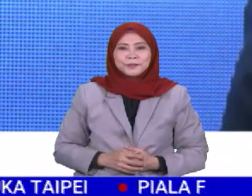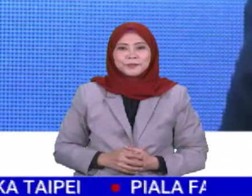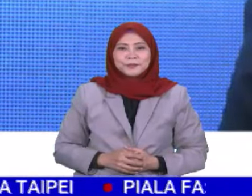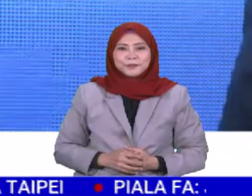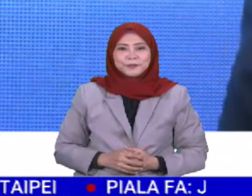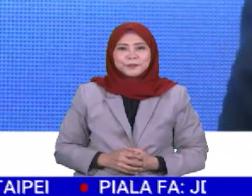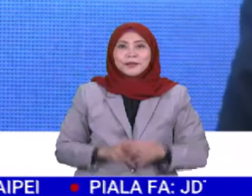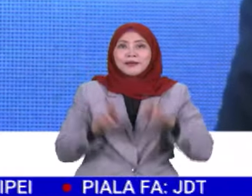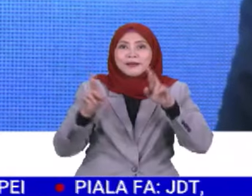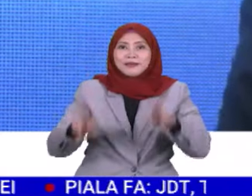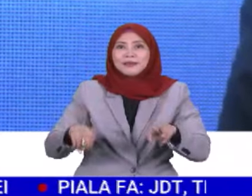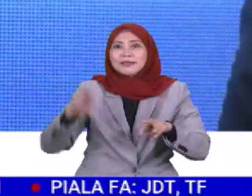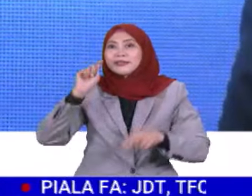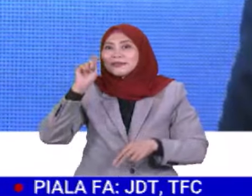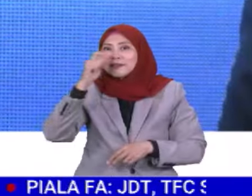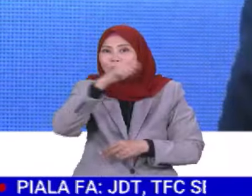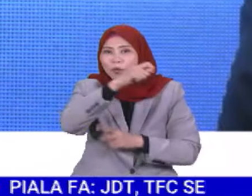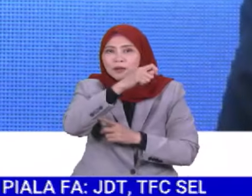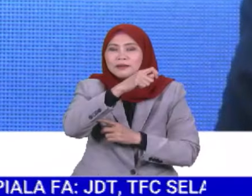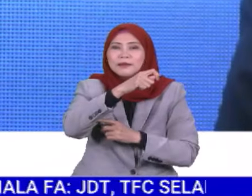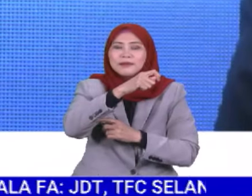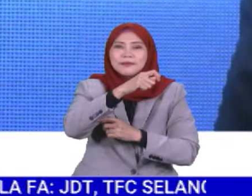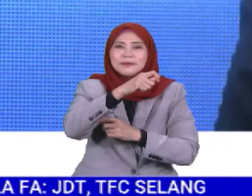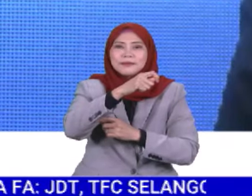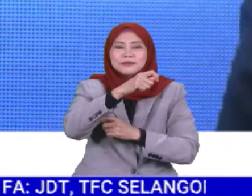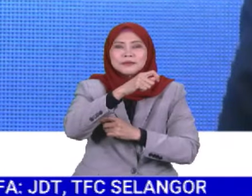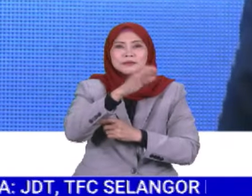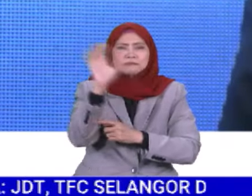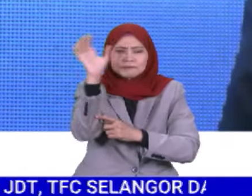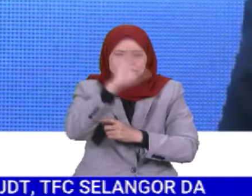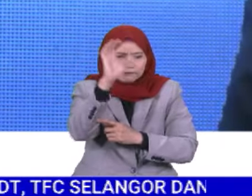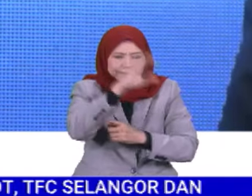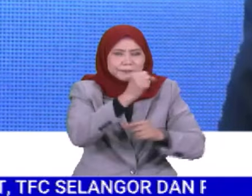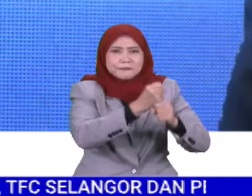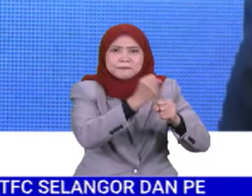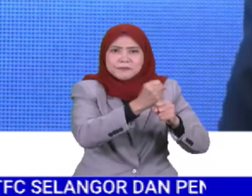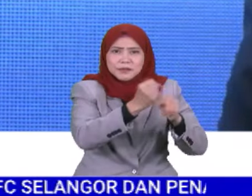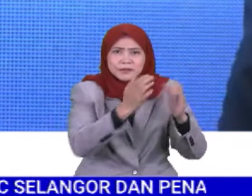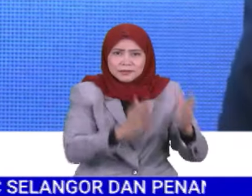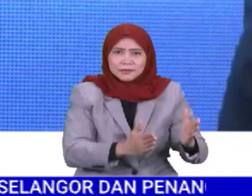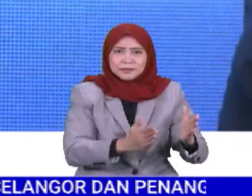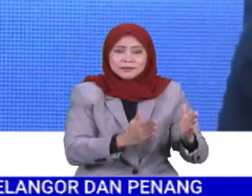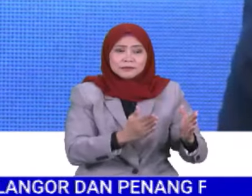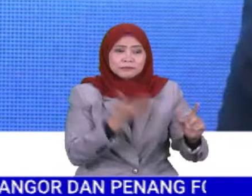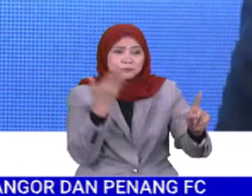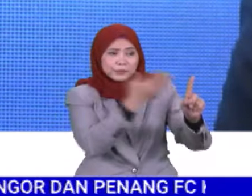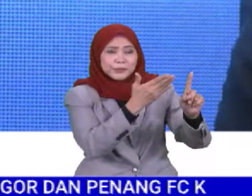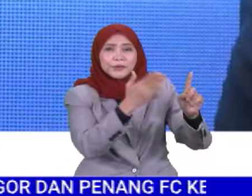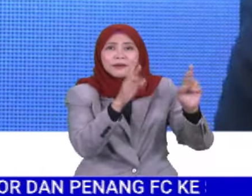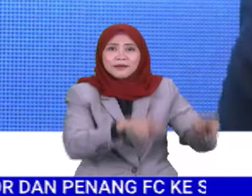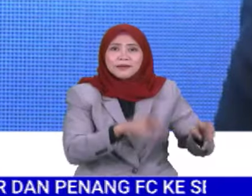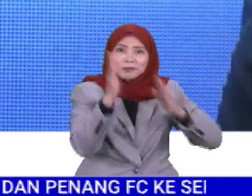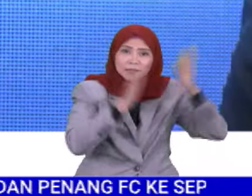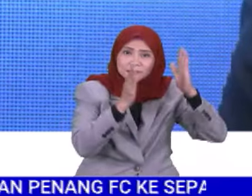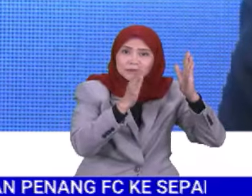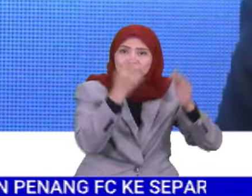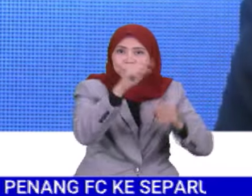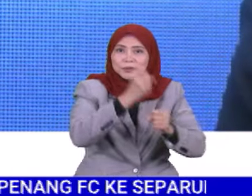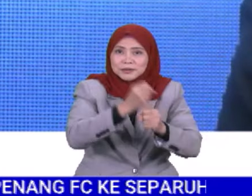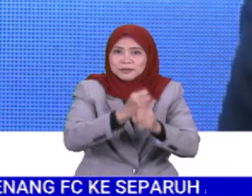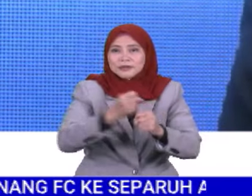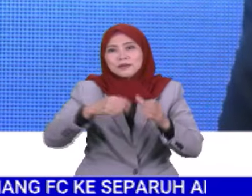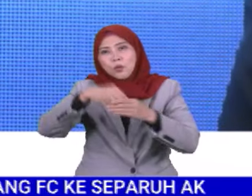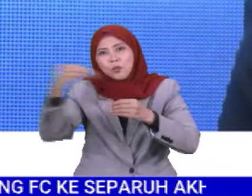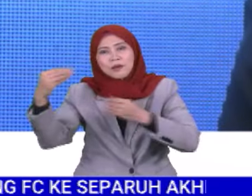Warga negara Taiwan berperanan mencari pekerja di kalangan rakyat Malaysia untuk bekerja di